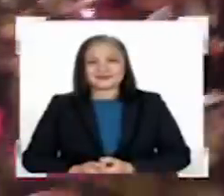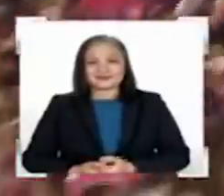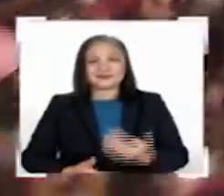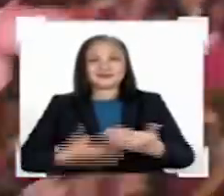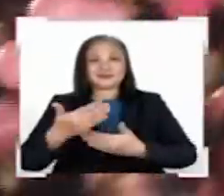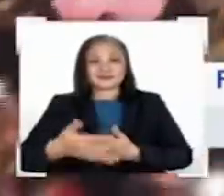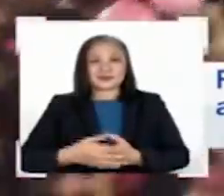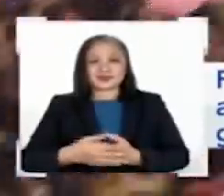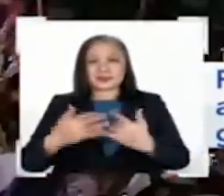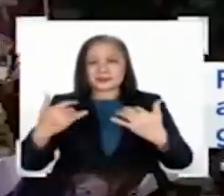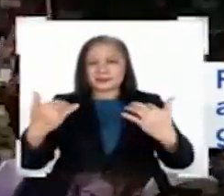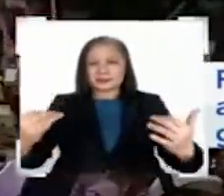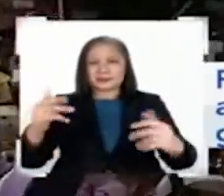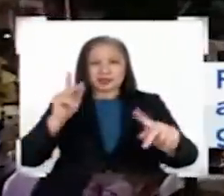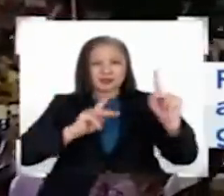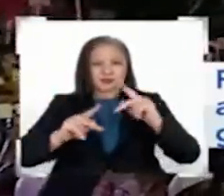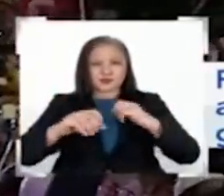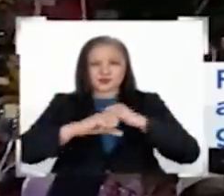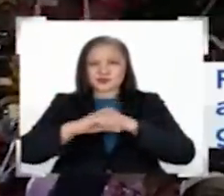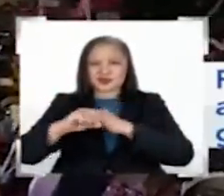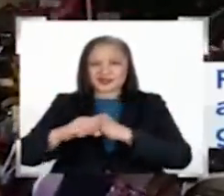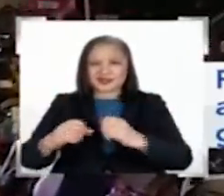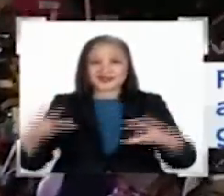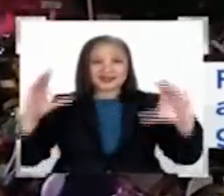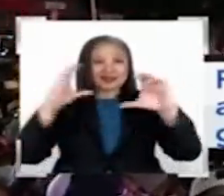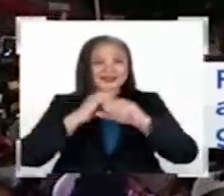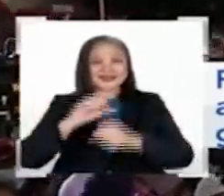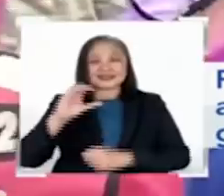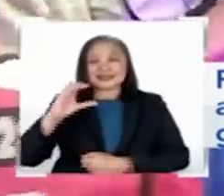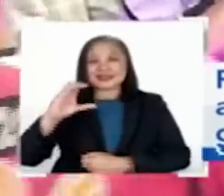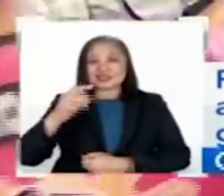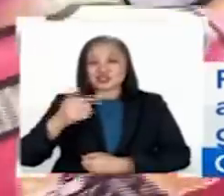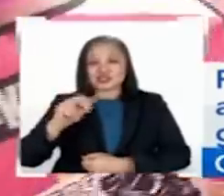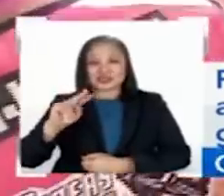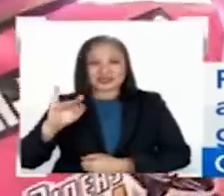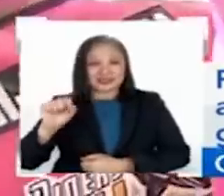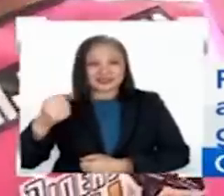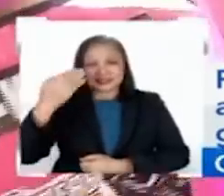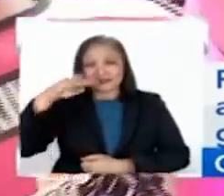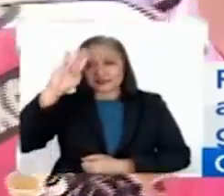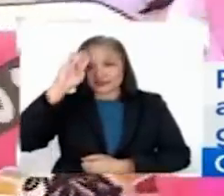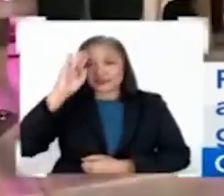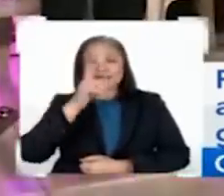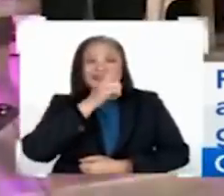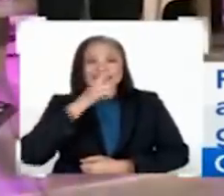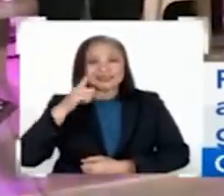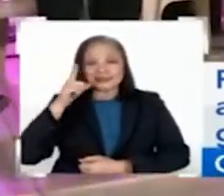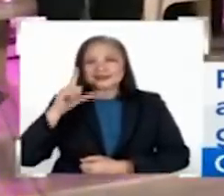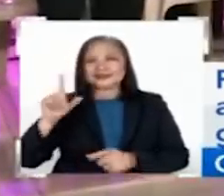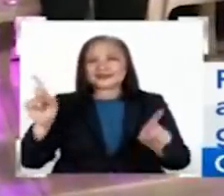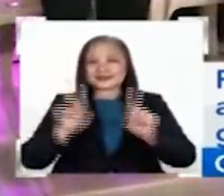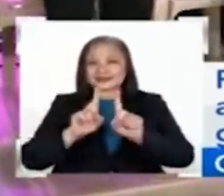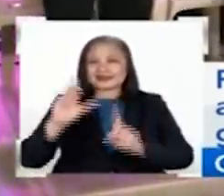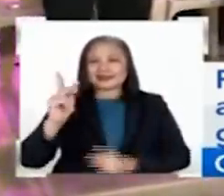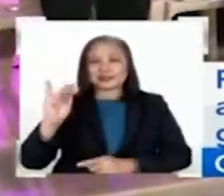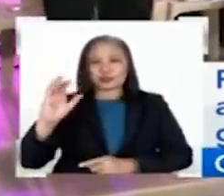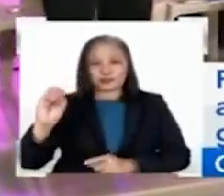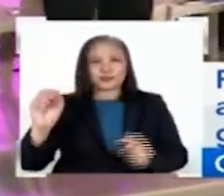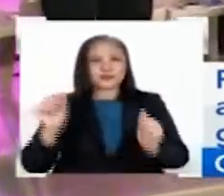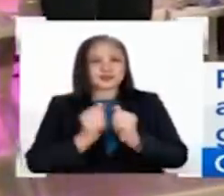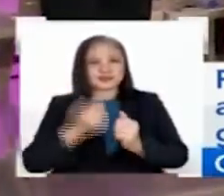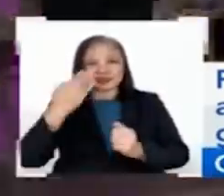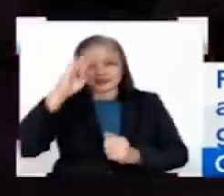City, nagtapos ngayong gabi ang pag-iikot ni Vice President Lenny Robredo at Senador Kiko Pangilinan sa Cavite. Kasama nila ang ilan nilang